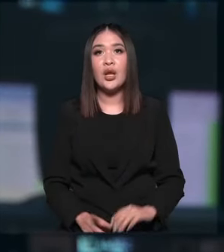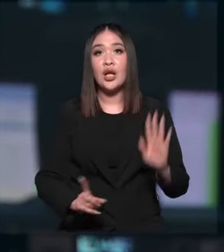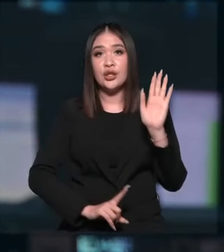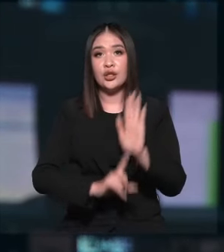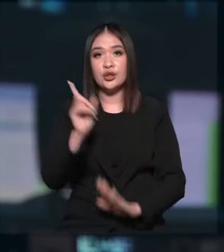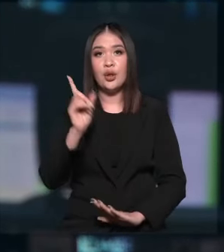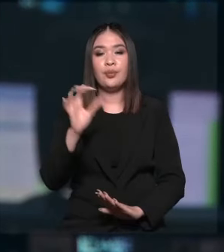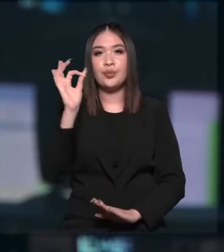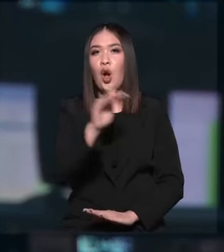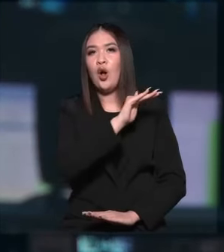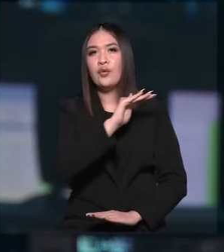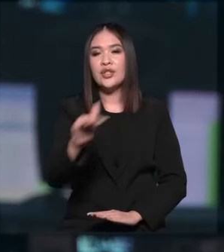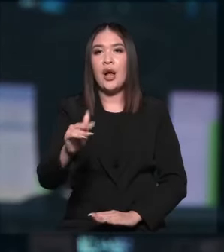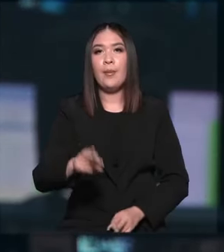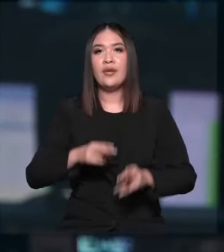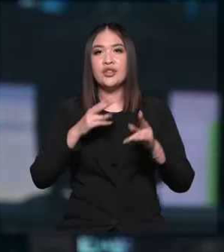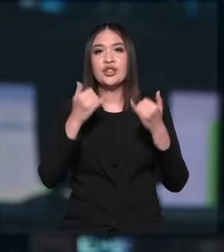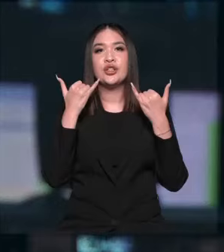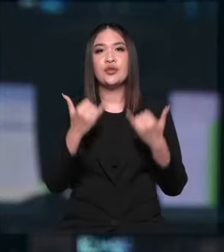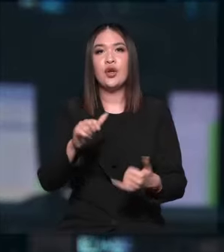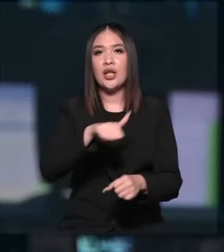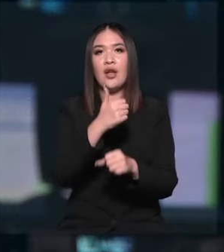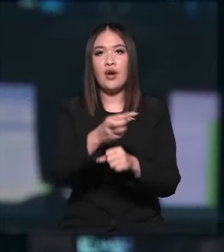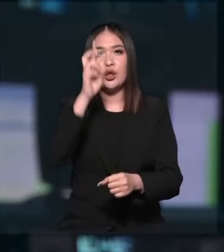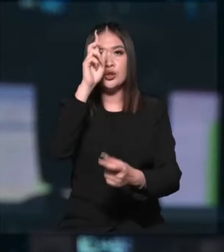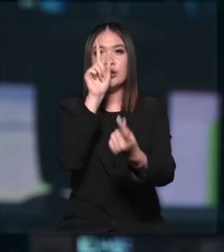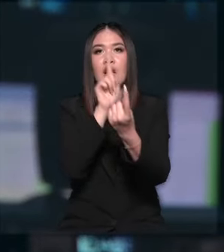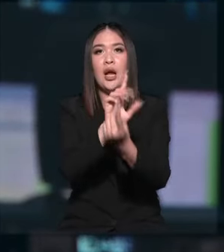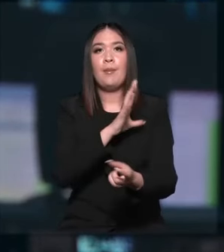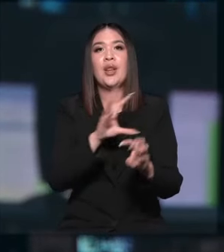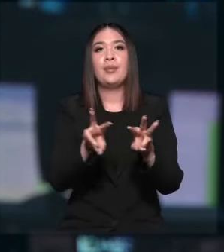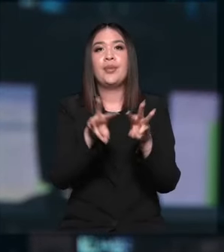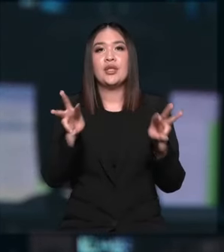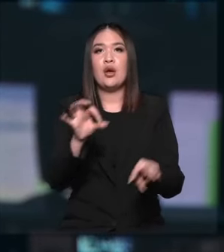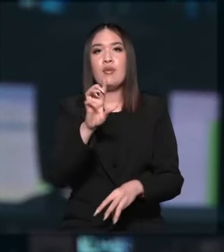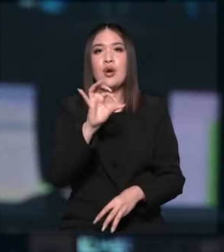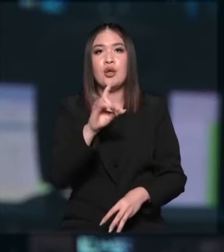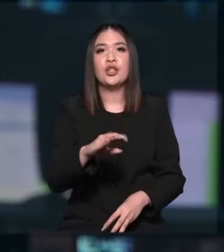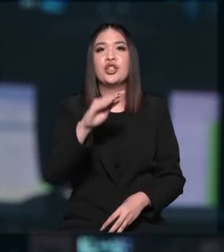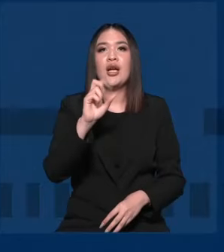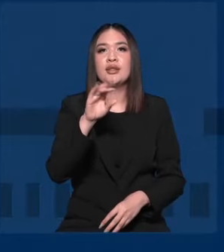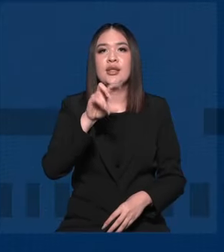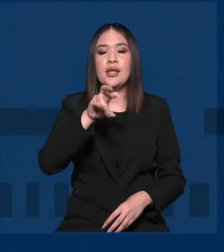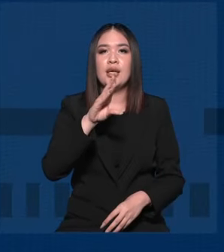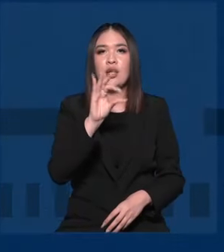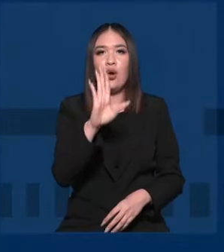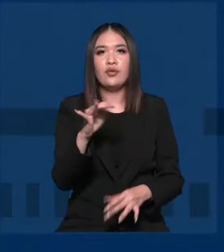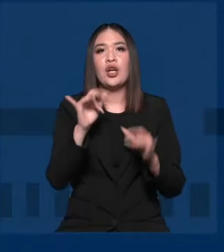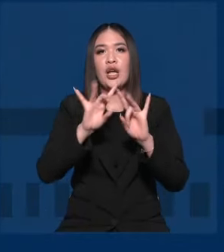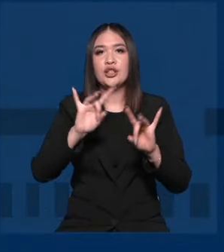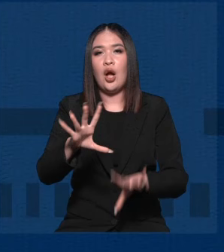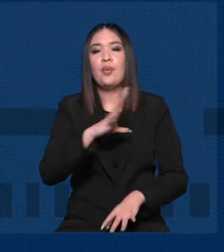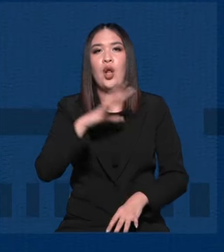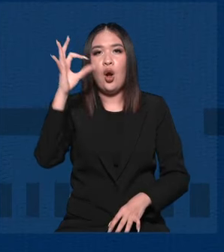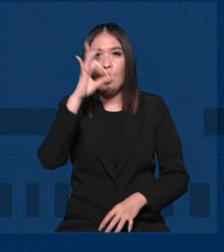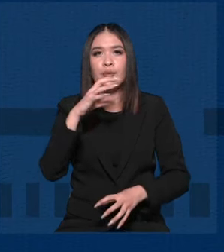Начнем выпуск с официальной повестки. Сегодня глава государства принял министра обороны. Руслан Жаксылыков рассказал президенту о результатах международных